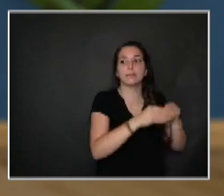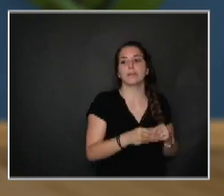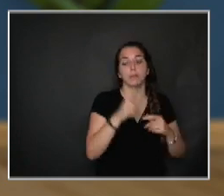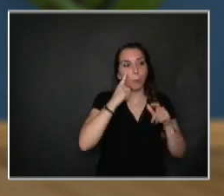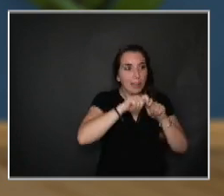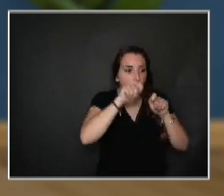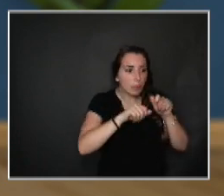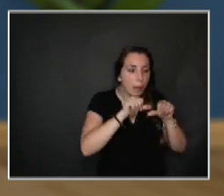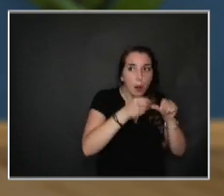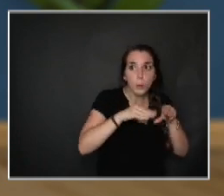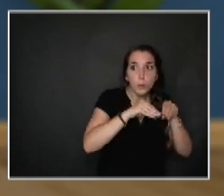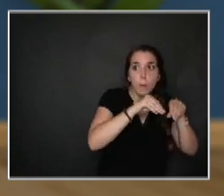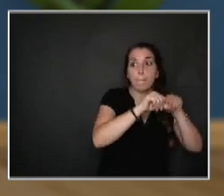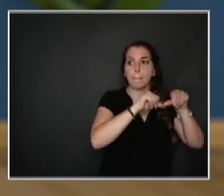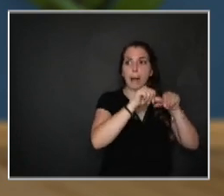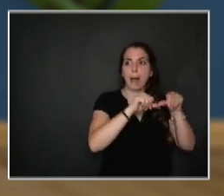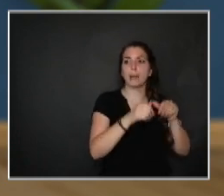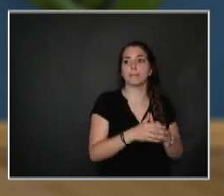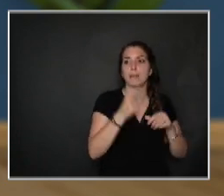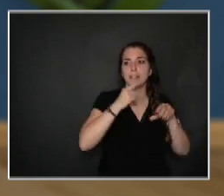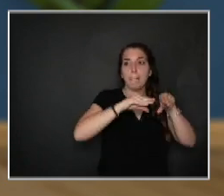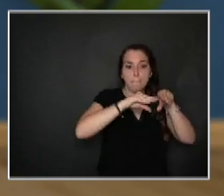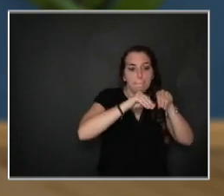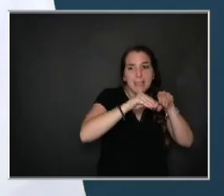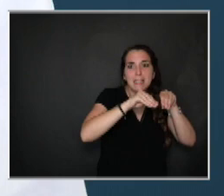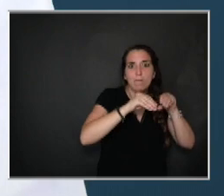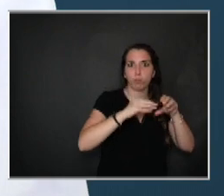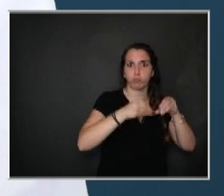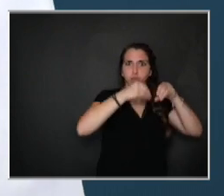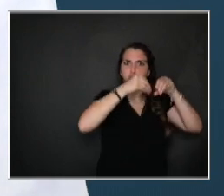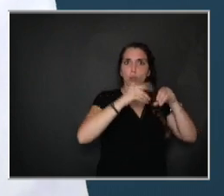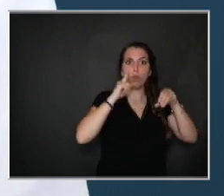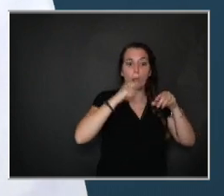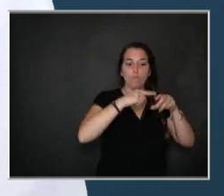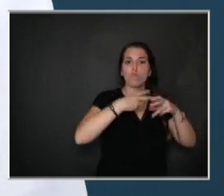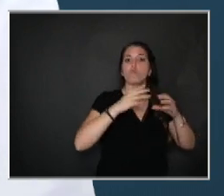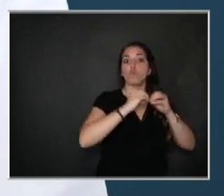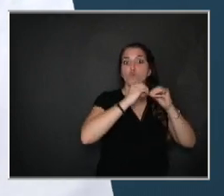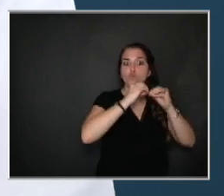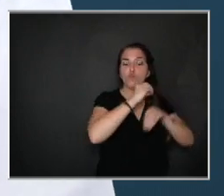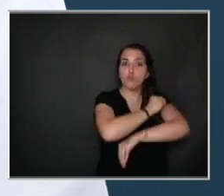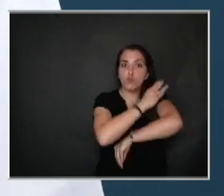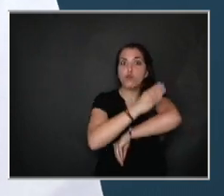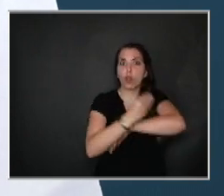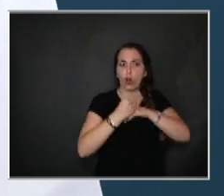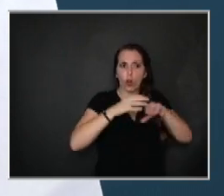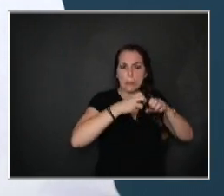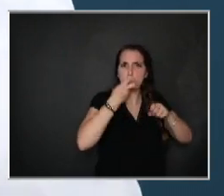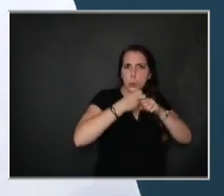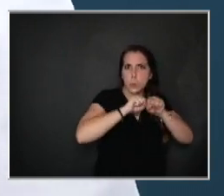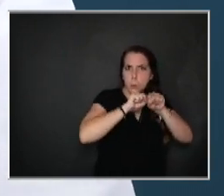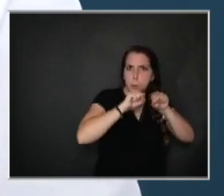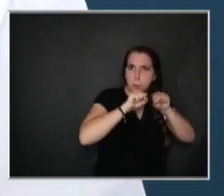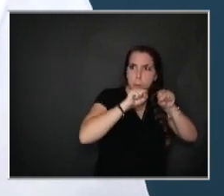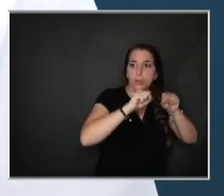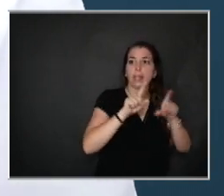Et ça fait mal, le pli est plus important parce qu'il y a une contracture des muscles qui se trouvent dans la peau, et puis il y a une